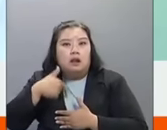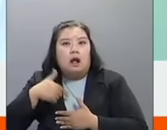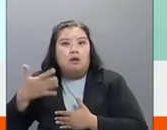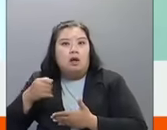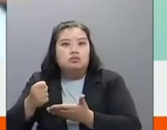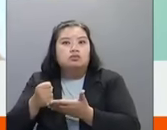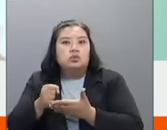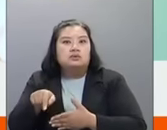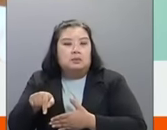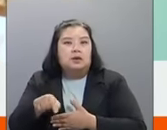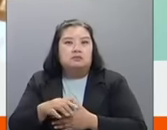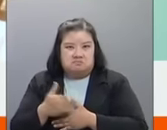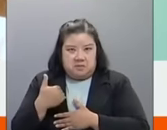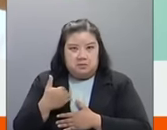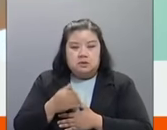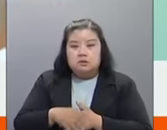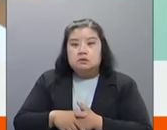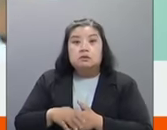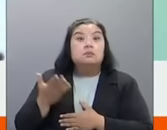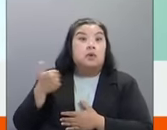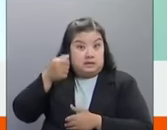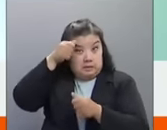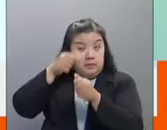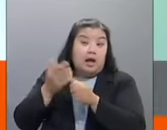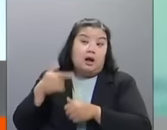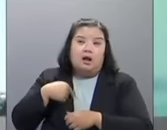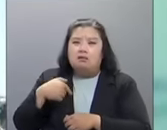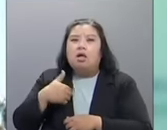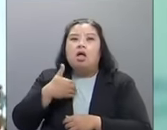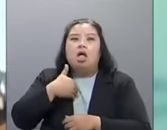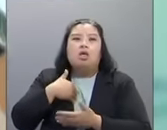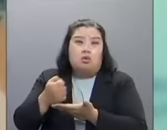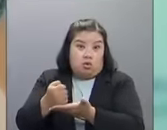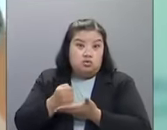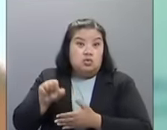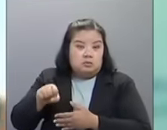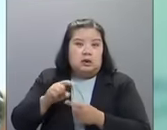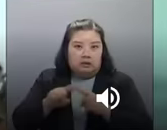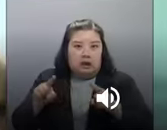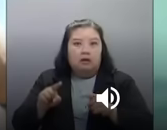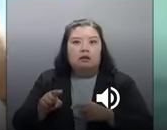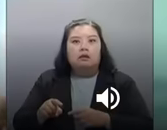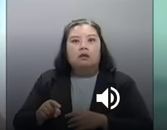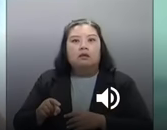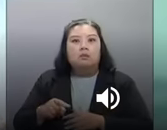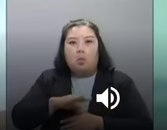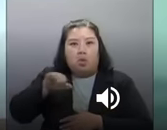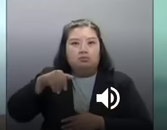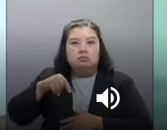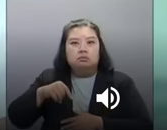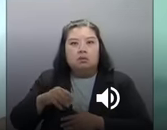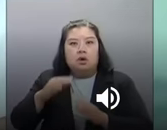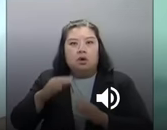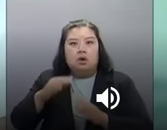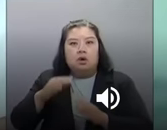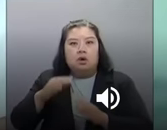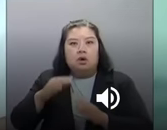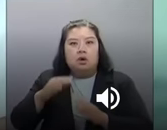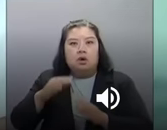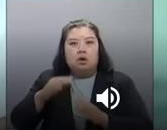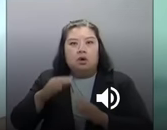กลับมาบอกพี่กลุ่มที่พี่เขาเคยขอความช่วยจากพี่ไปเนี่ยปรากฏว่าถูกไอ้พวกนั้นน่ะมันเข้ามาค้นห้องแล้วไปเจ